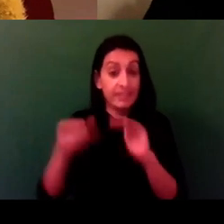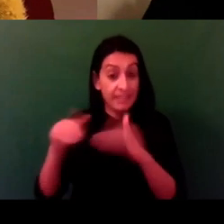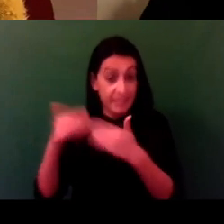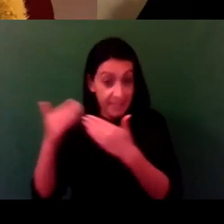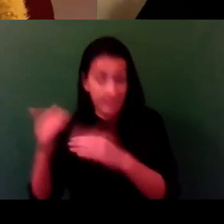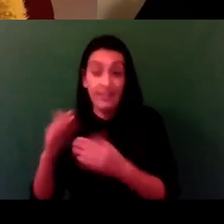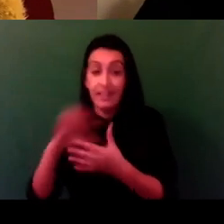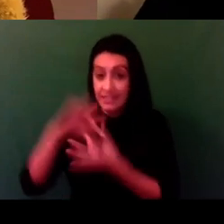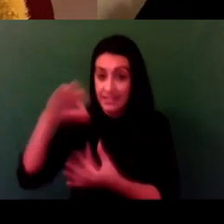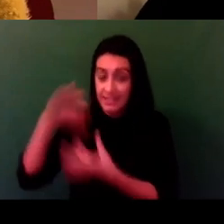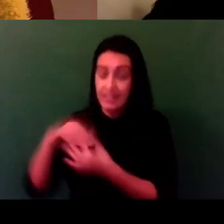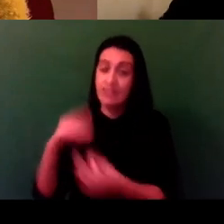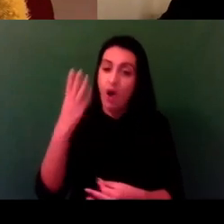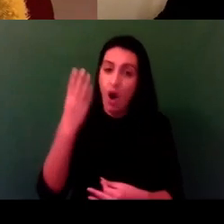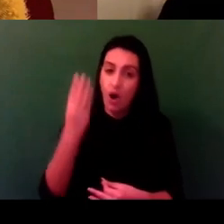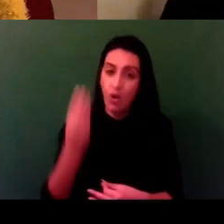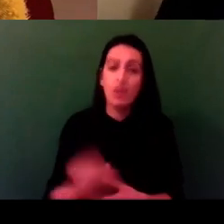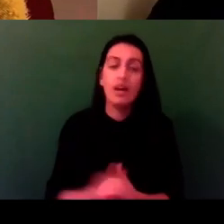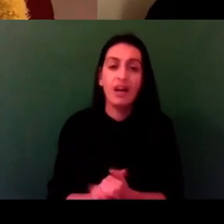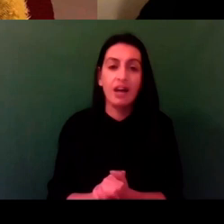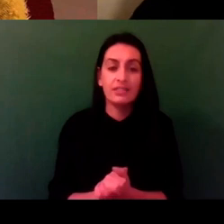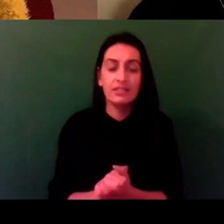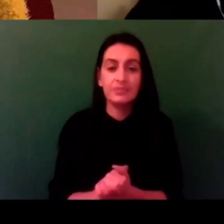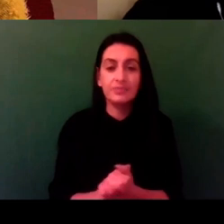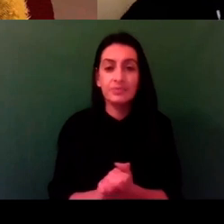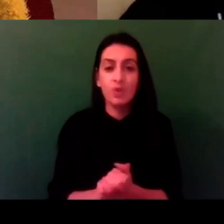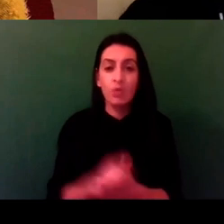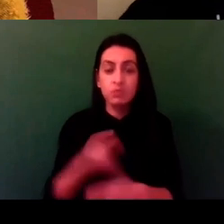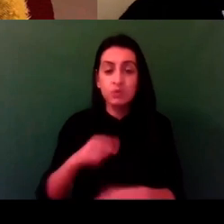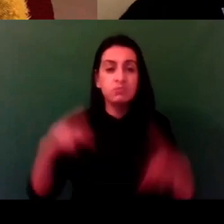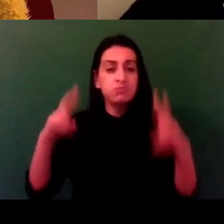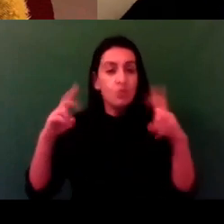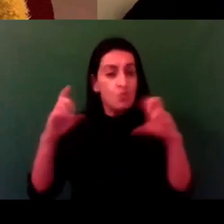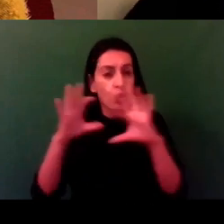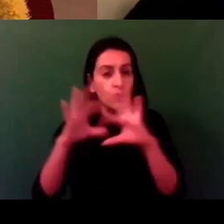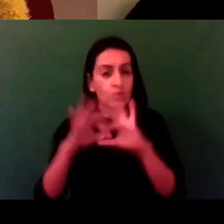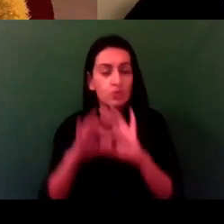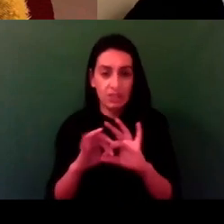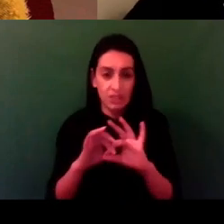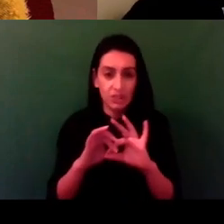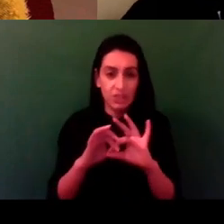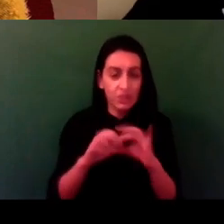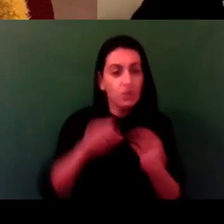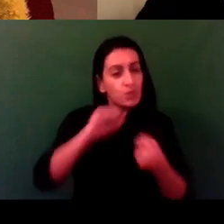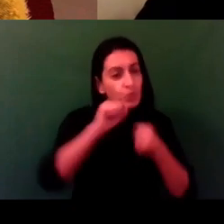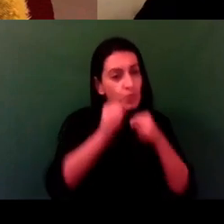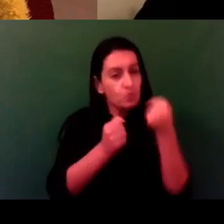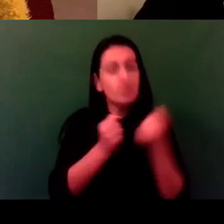kişi burada bütün gün bizde olan insanlar olarak bu alanda var olmaya devam ettiğimizi